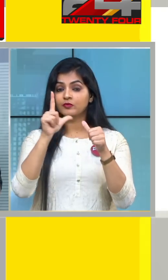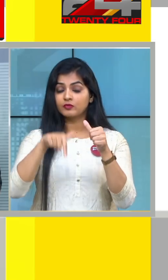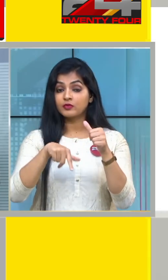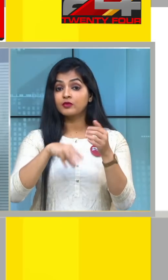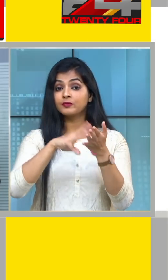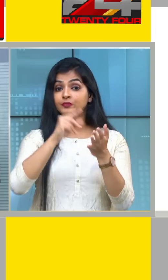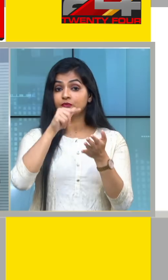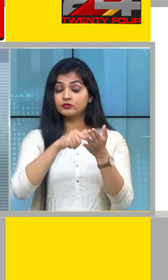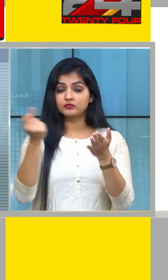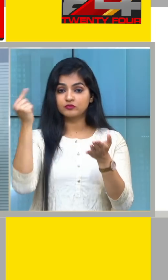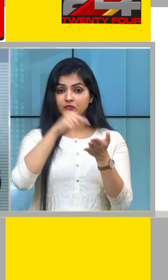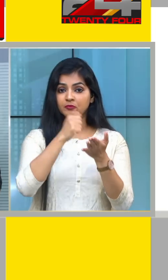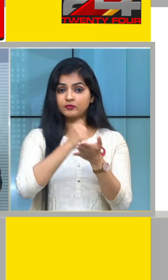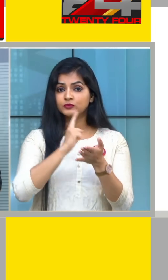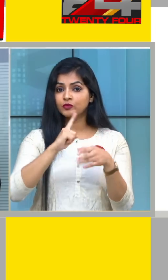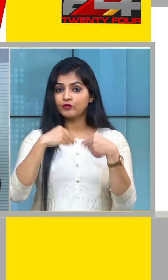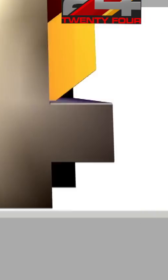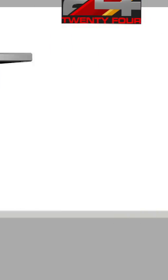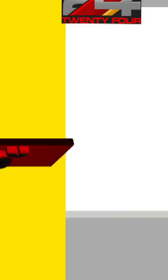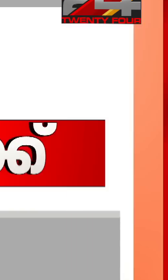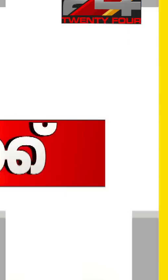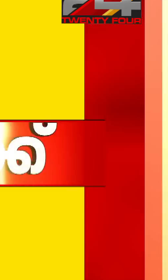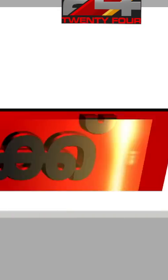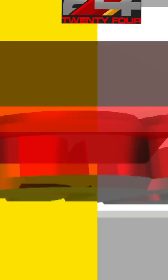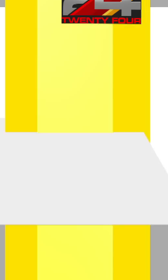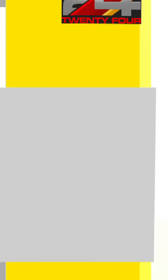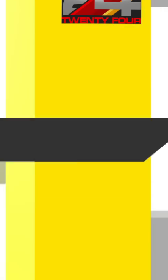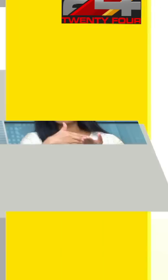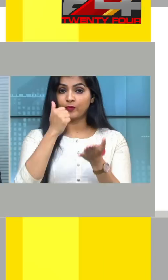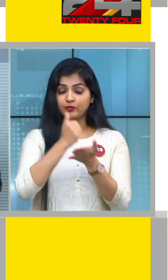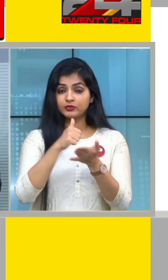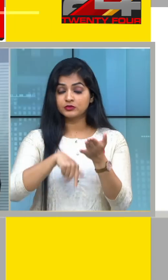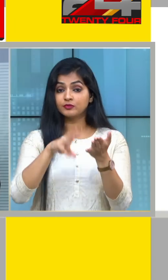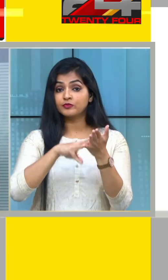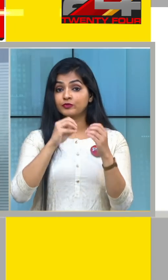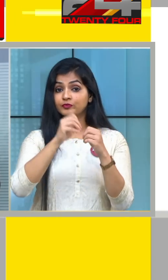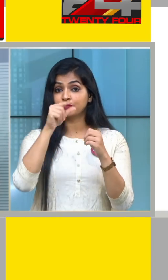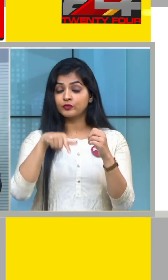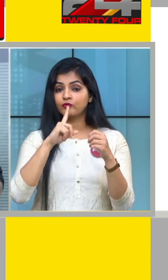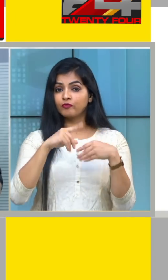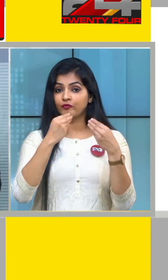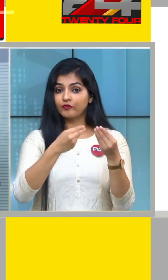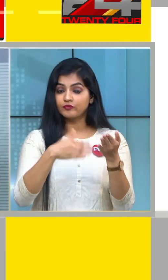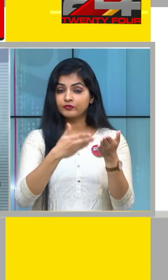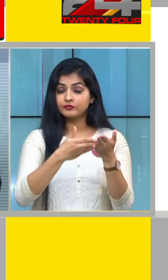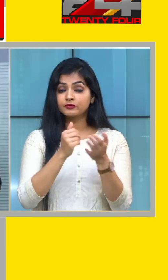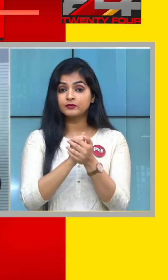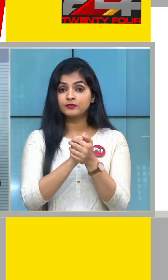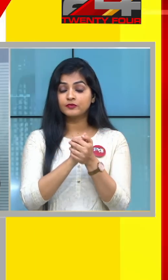ഹാജരാകാൻ നിർദ്ദേശിച്ചിരിക്കുന്നത്. അടുത്ത മാസം ഹാജരാകാനാണ് മാധവി ബുച്ചിനോട് നിർദ്ദേശിച്ചിരിക്കുന്നത്. ഒപ്പം തന്നെ